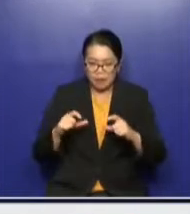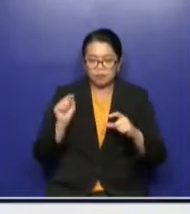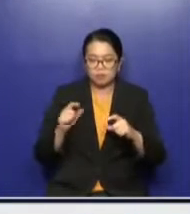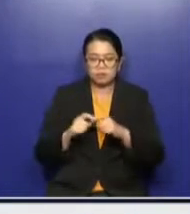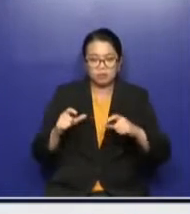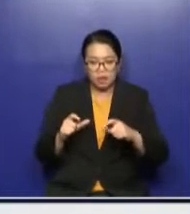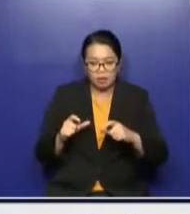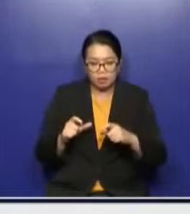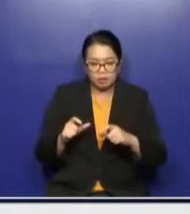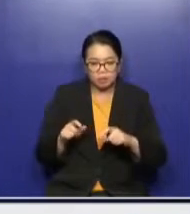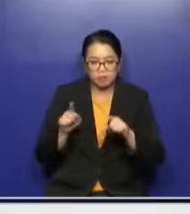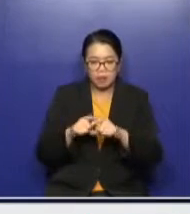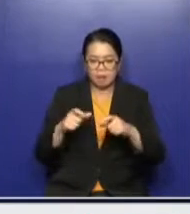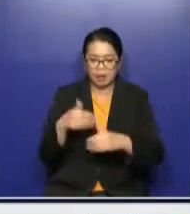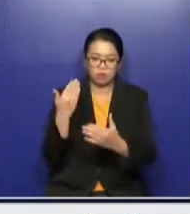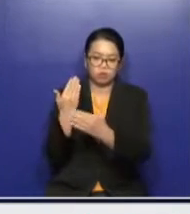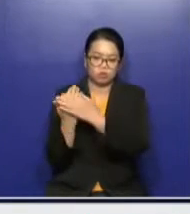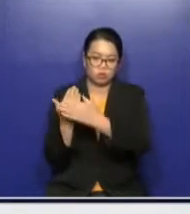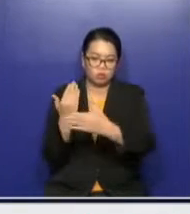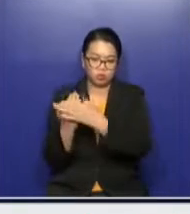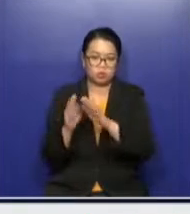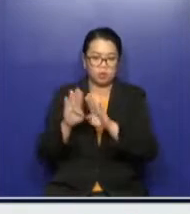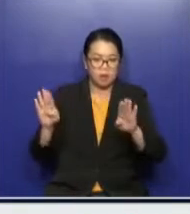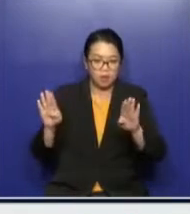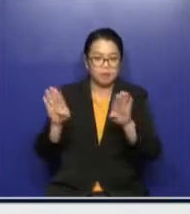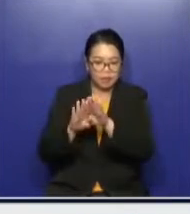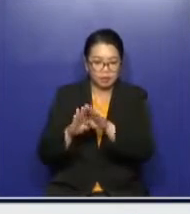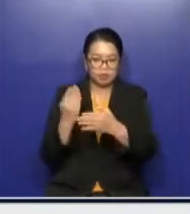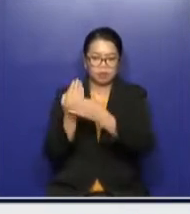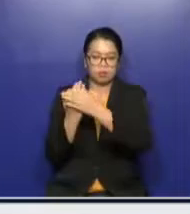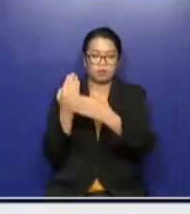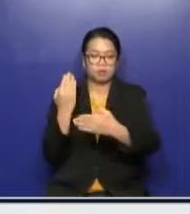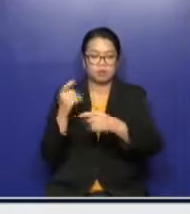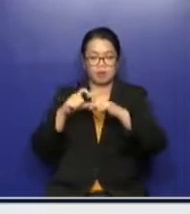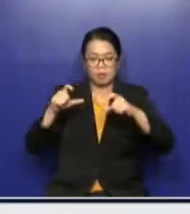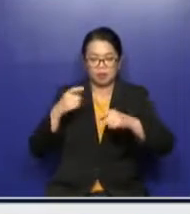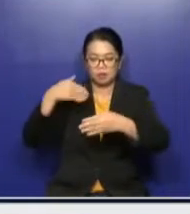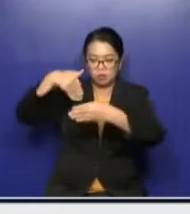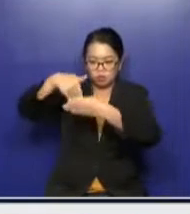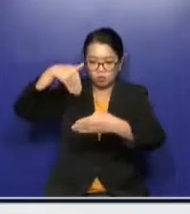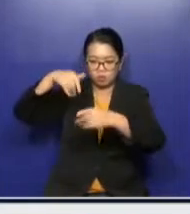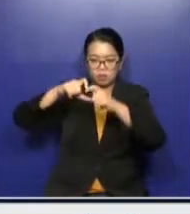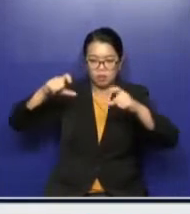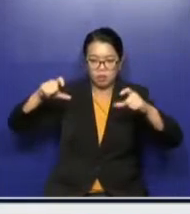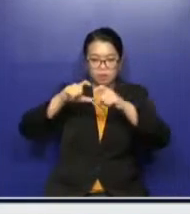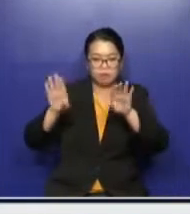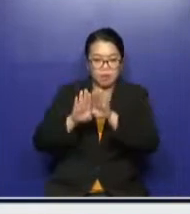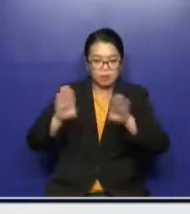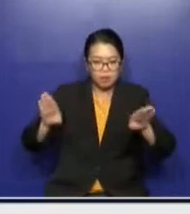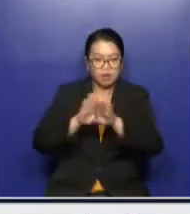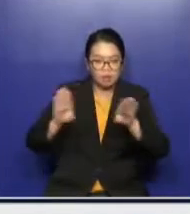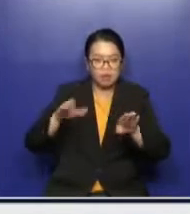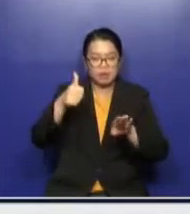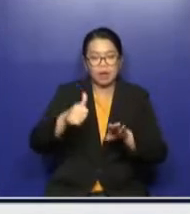ยเปิดปิดประตูได้เฉพาะคนที่มีบัตรนี้เท่านั้นไม่ใช่ใครก็เข้ามาได้ใช่ไหมตอนนี้ดิฉันก็เลยมามอง